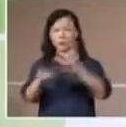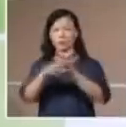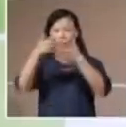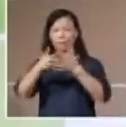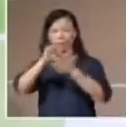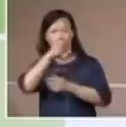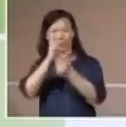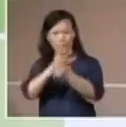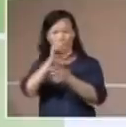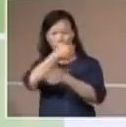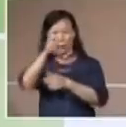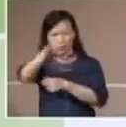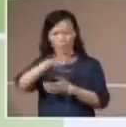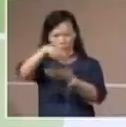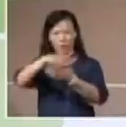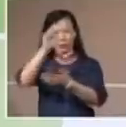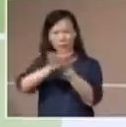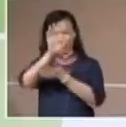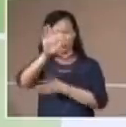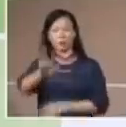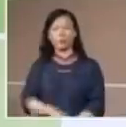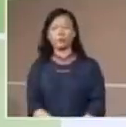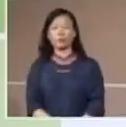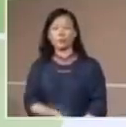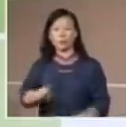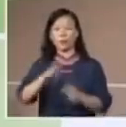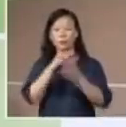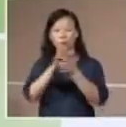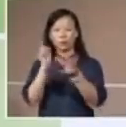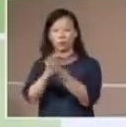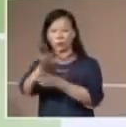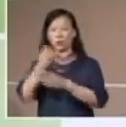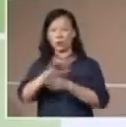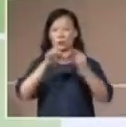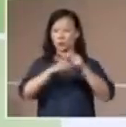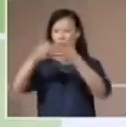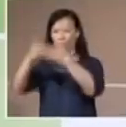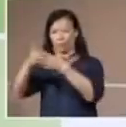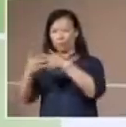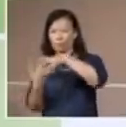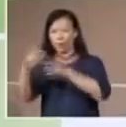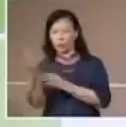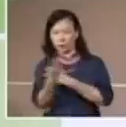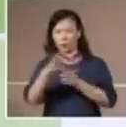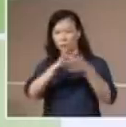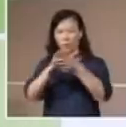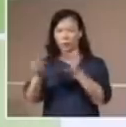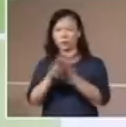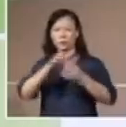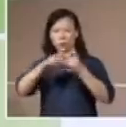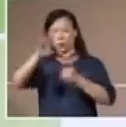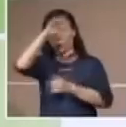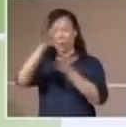特派员有写一篇报道呢。这个报道重建对美关系，民进党应列